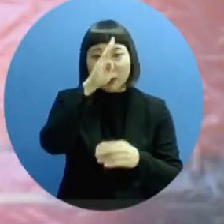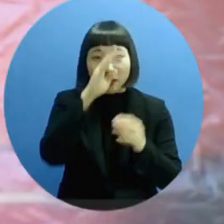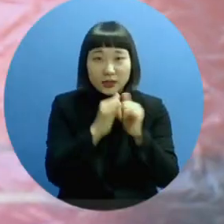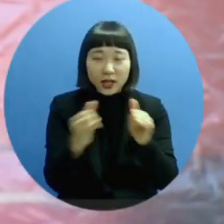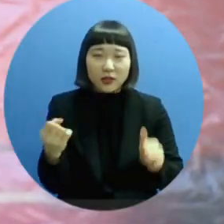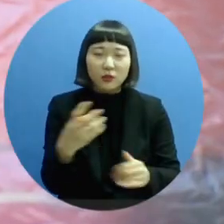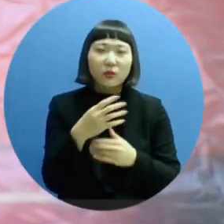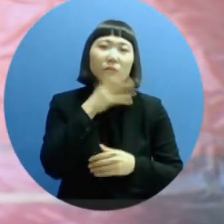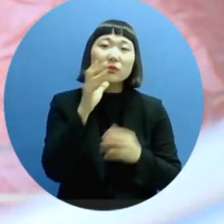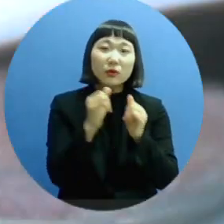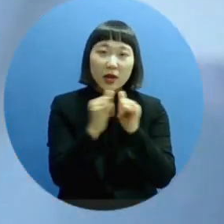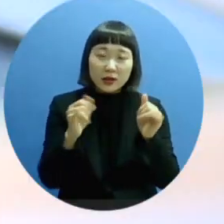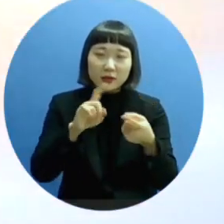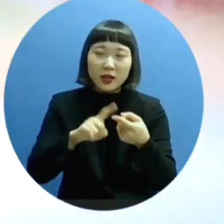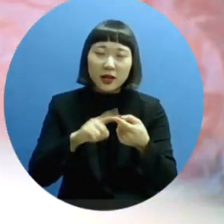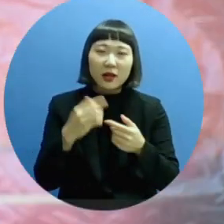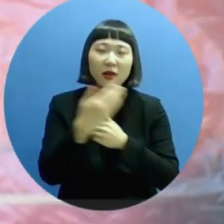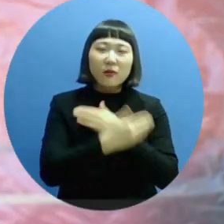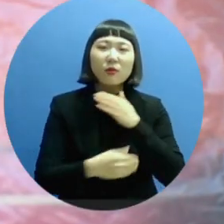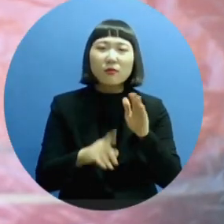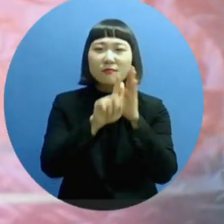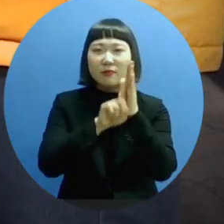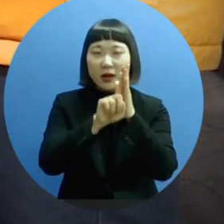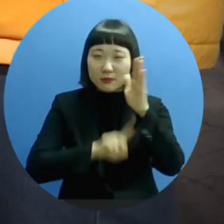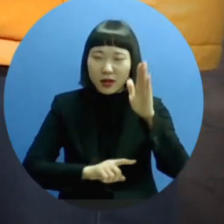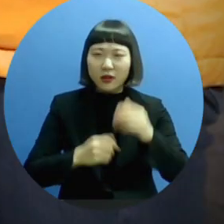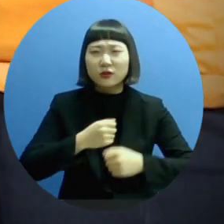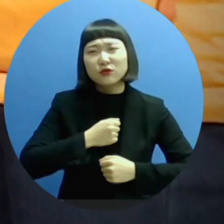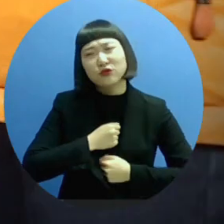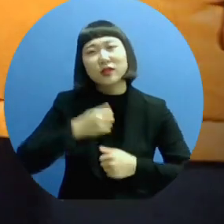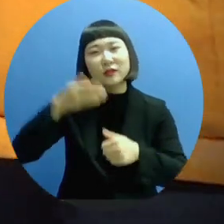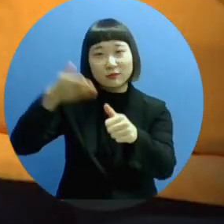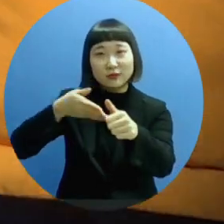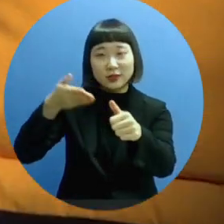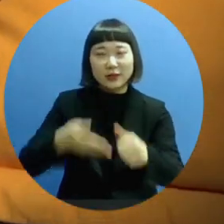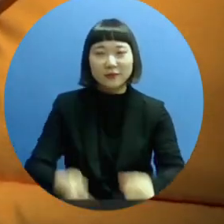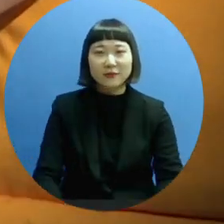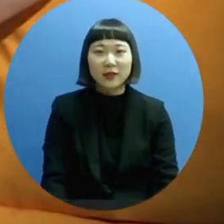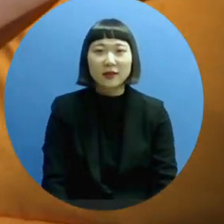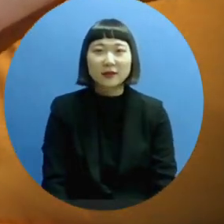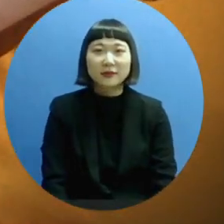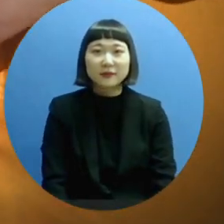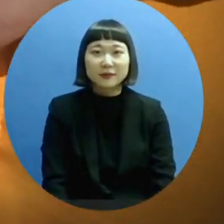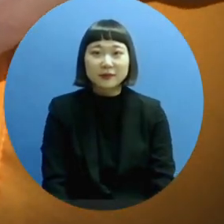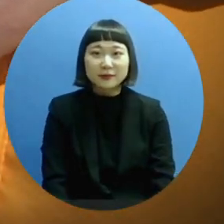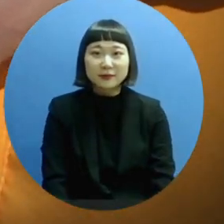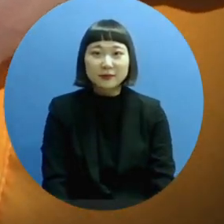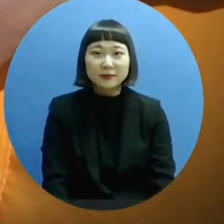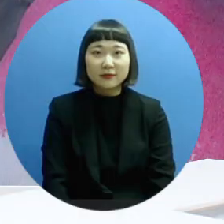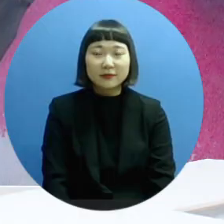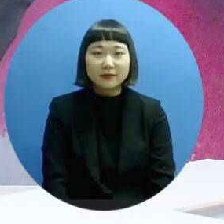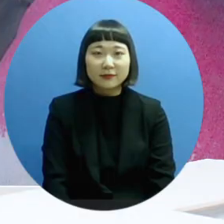저체온증에 특히 취약할 수 있어 각별한 주의가 필요합니다. 헬로티비 뉴스 김소영입니다.